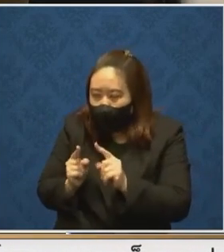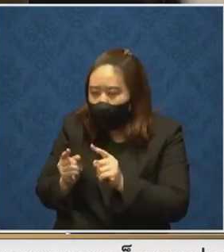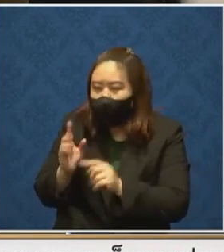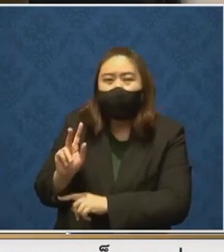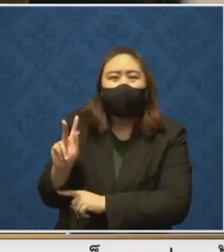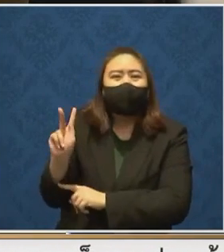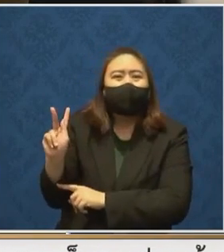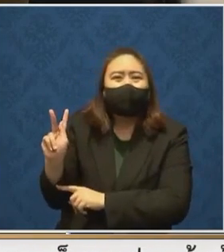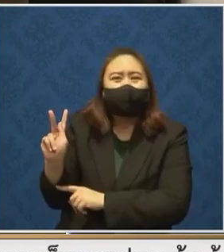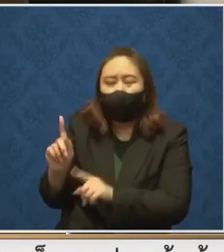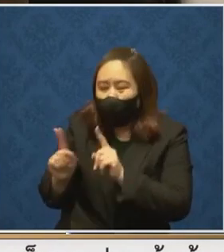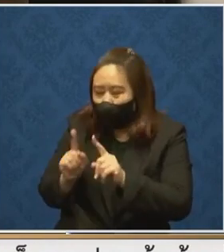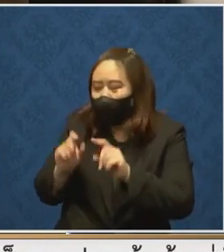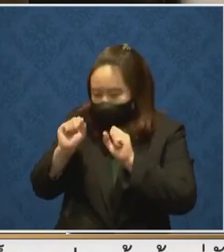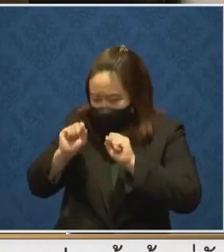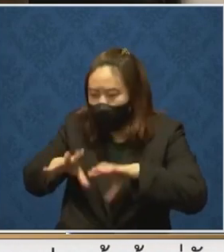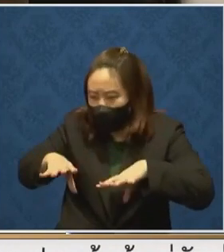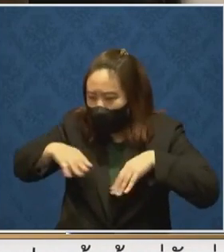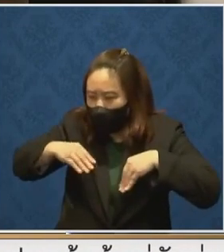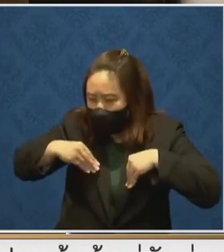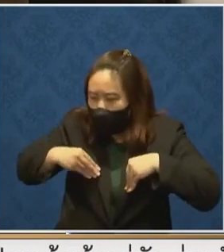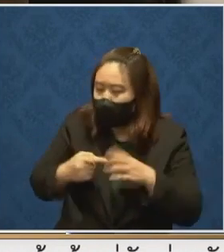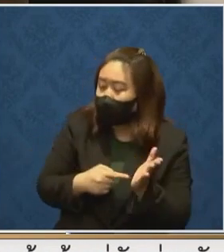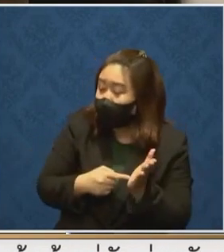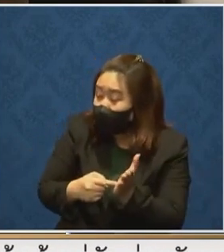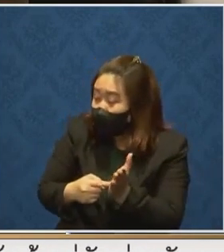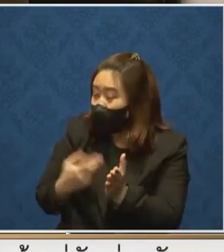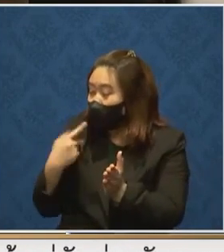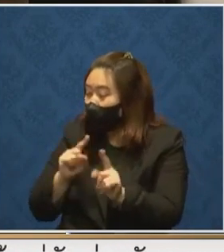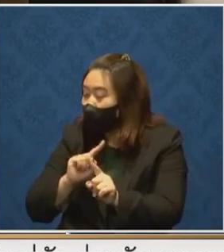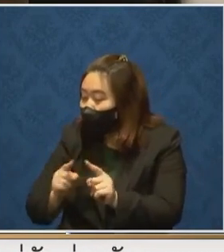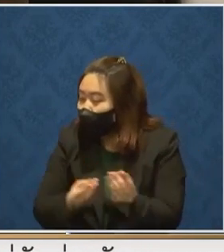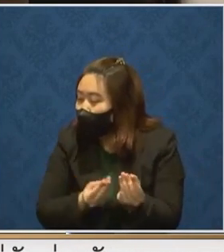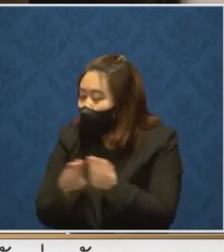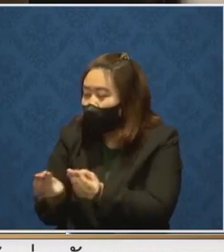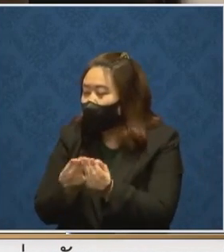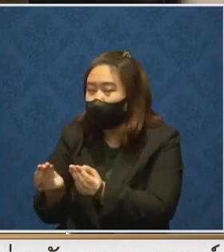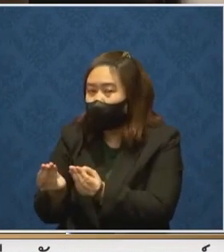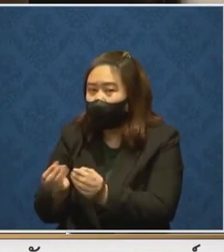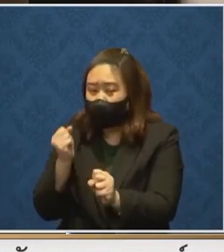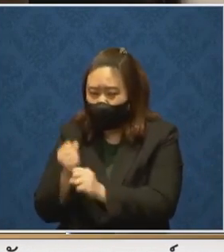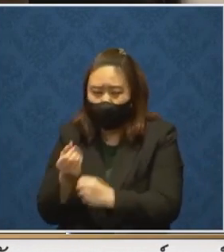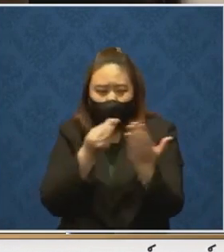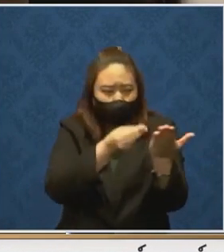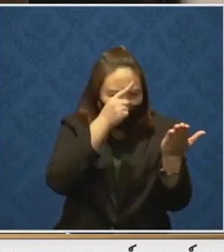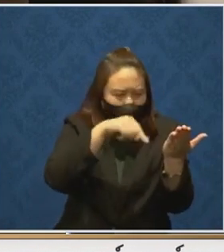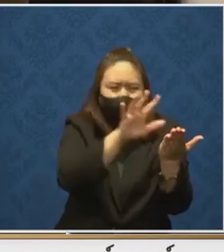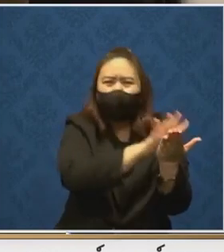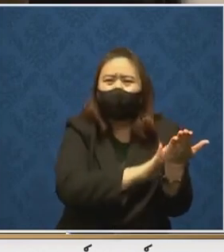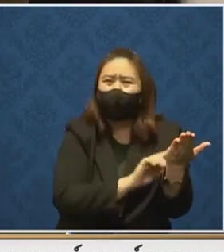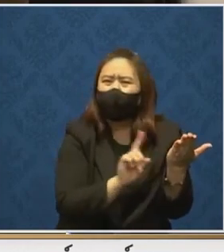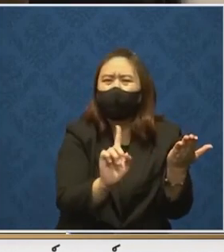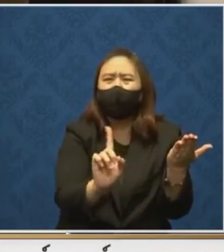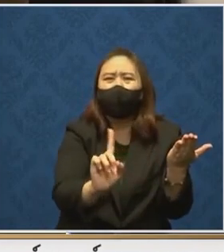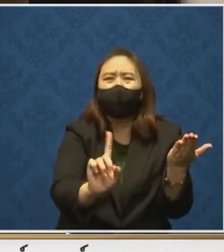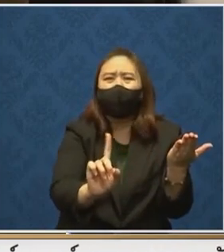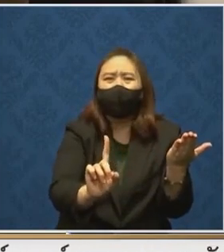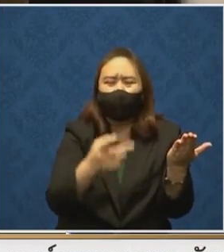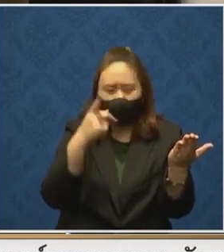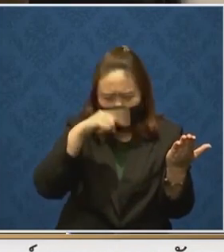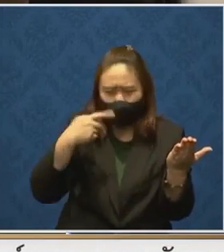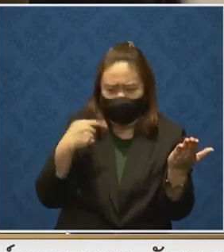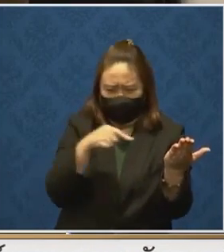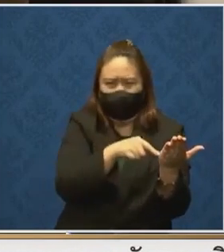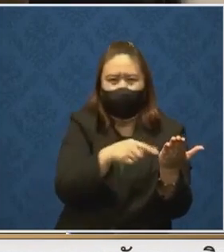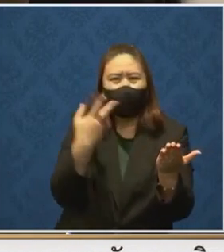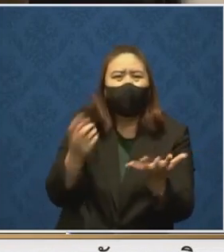กับรษั Kingsgateเสนอผปโยนต่ ให้เขาเป็การกระทำเพื่อชาติอย่ไรประเทศนี้ได้ประโยชนอะไรจากการเบจริา